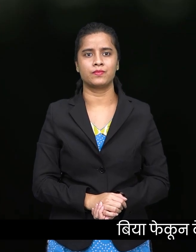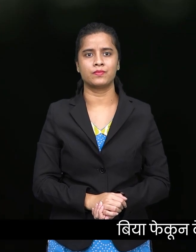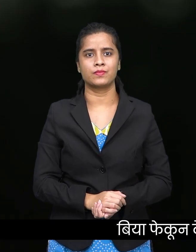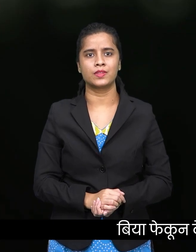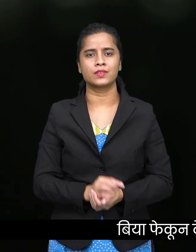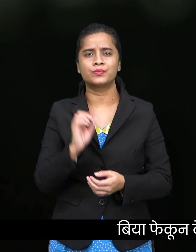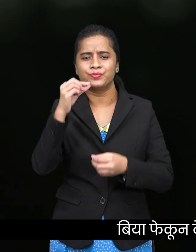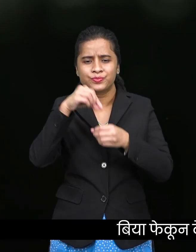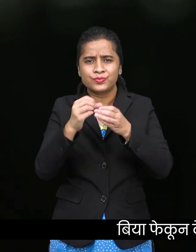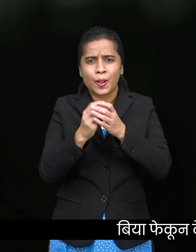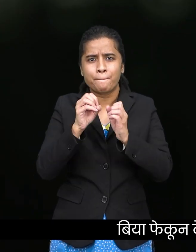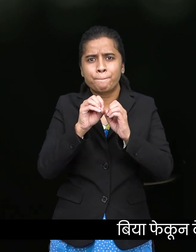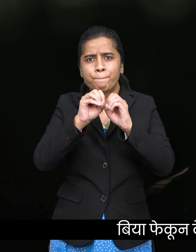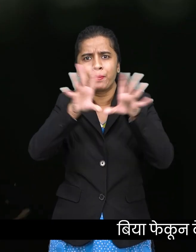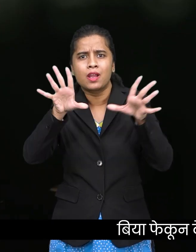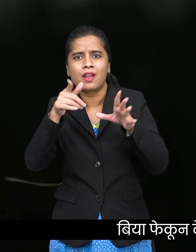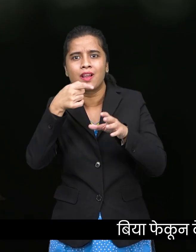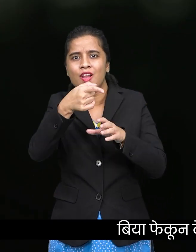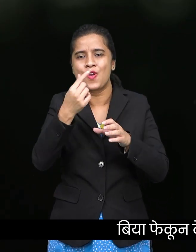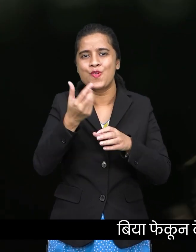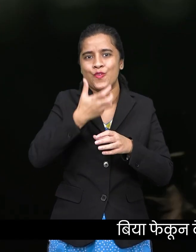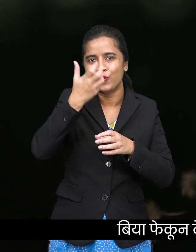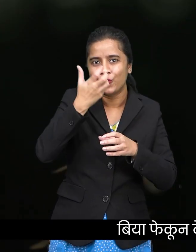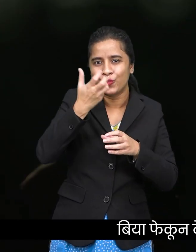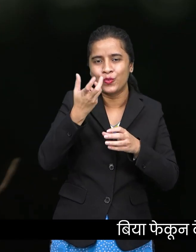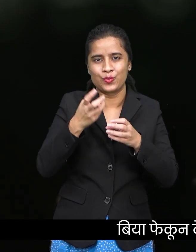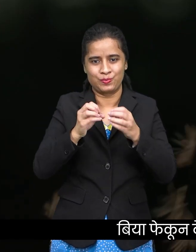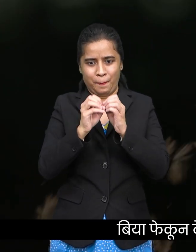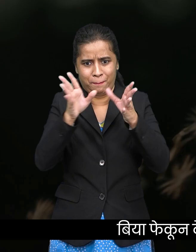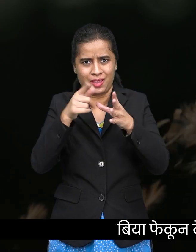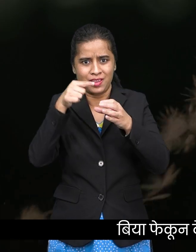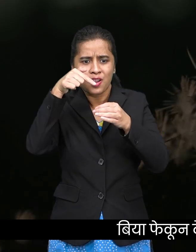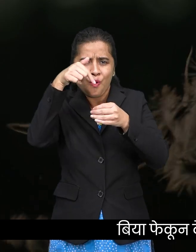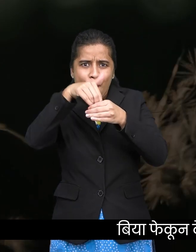फळांचे आवरण फुटून बिया विखुरणे, बिया फेकून देणारी फळे फोडून पसरवणे.